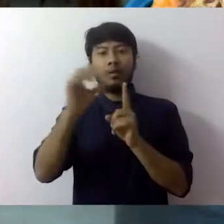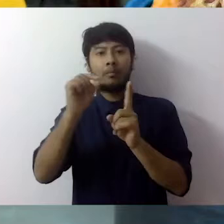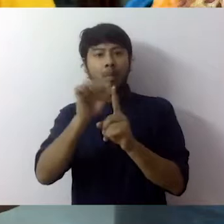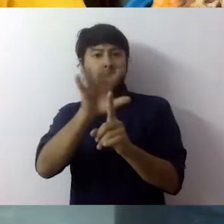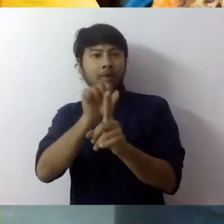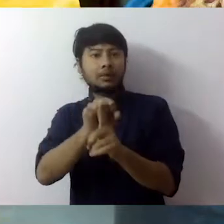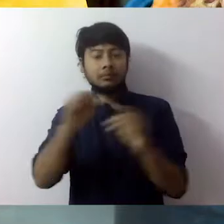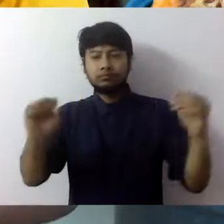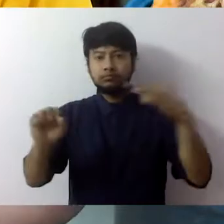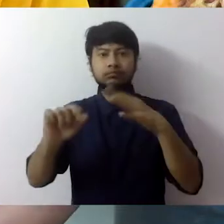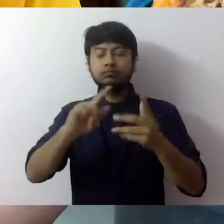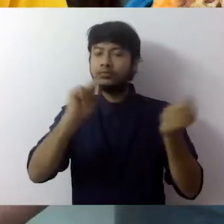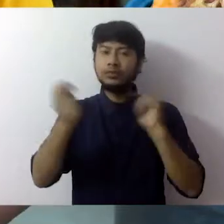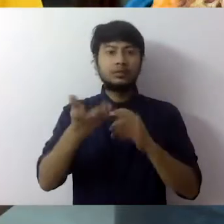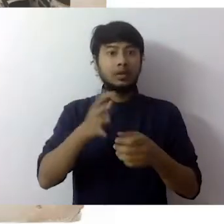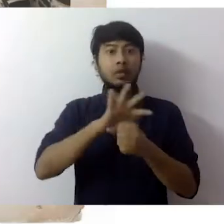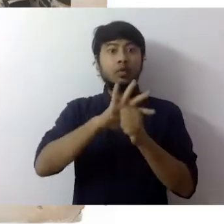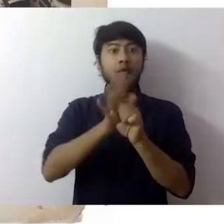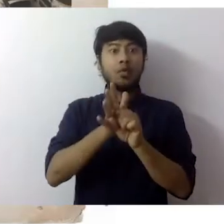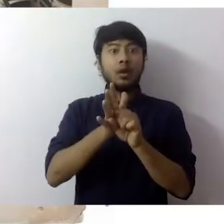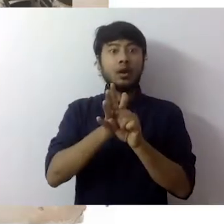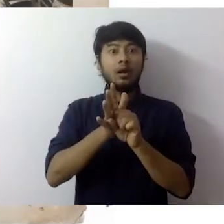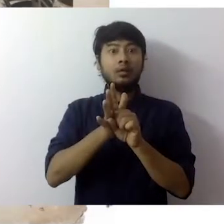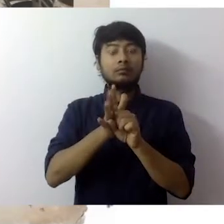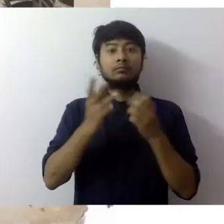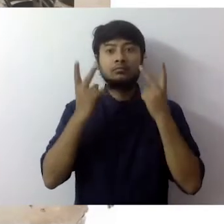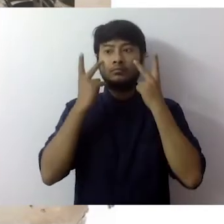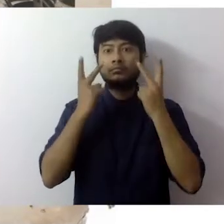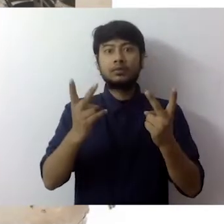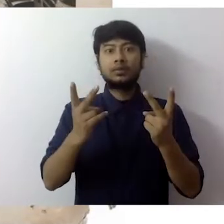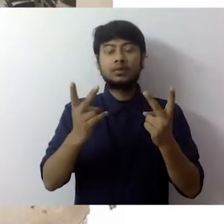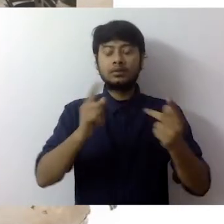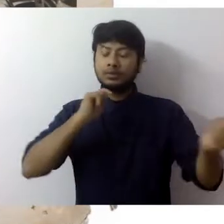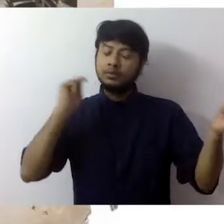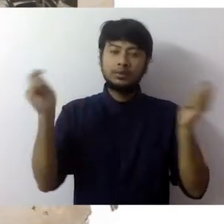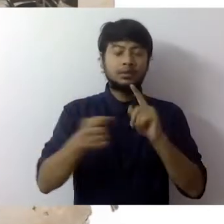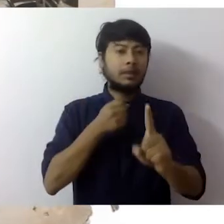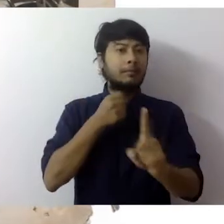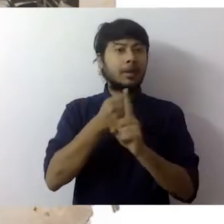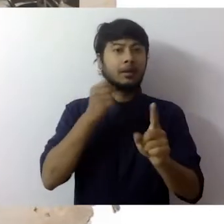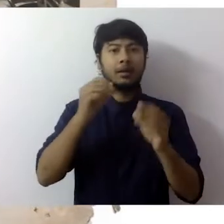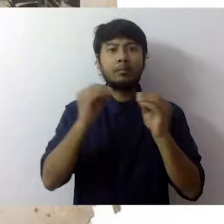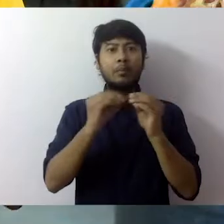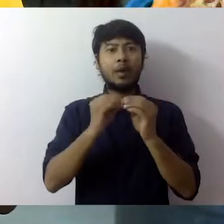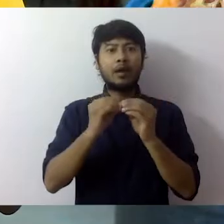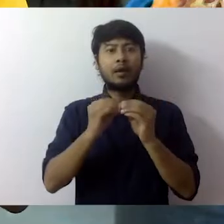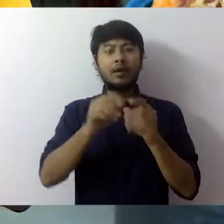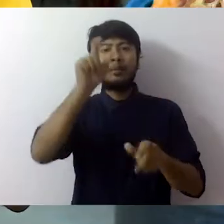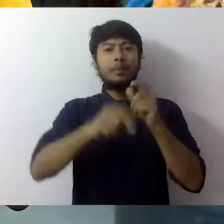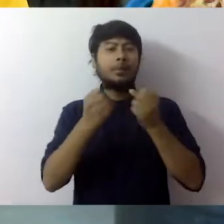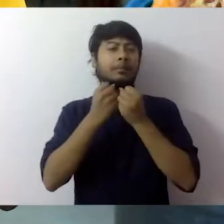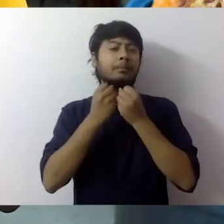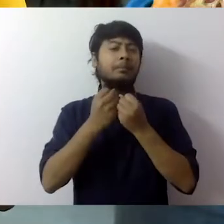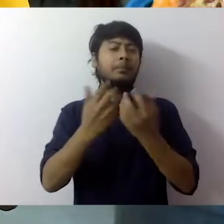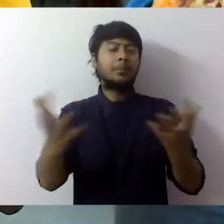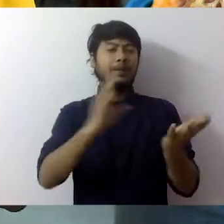आया और सब कुछ बदल दिया इसने। जैसे कि जो माइग्रेट होके यहाँ पे आए थे, वो एक्चुअली उनको मेन बड़ा